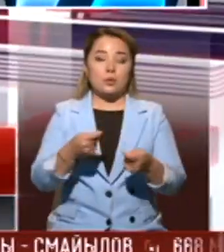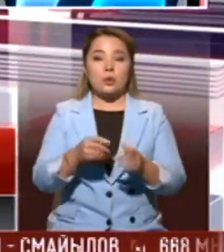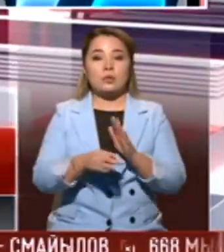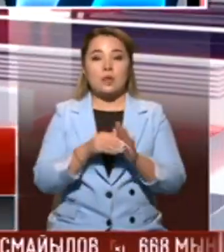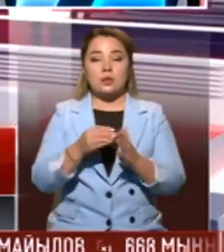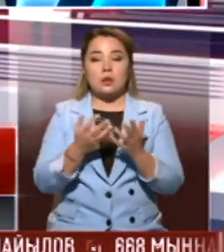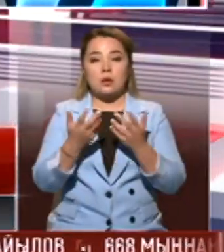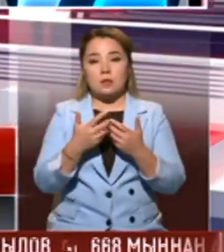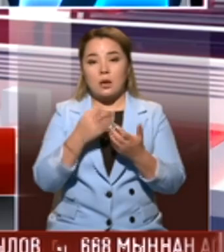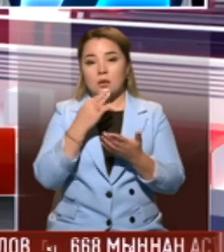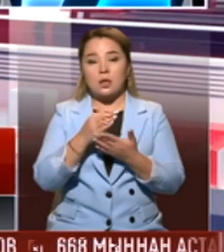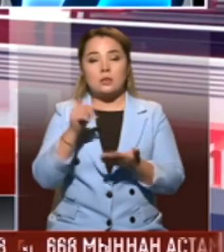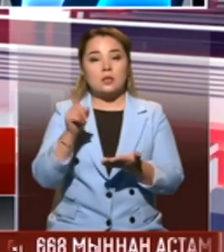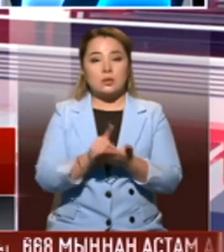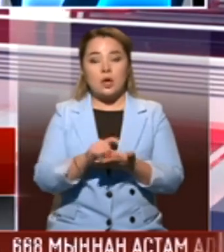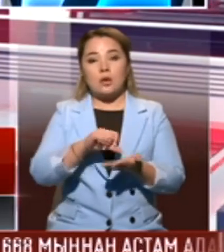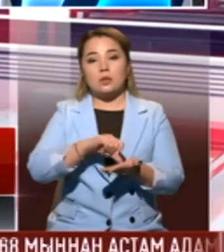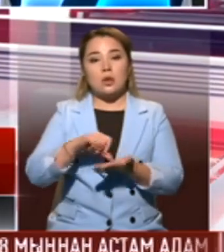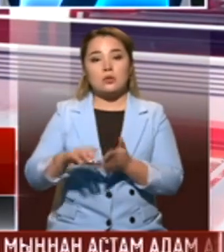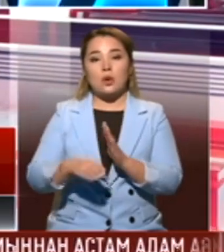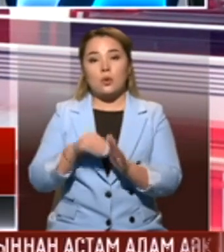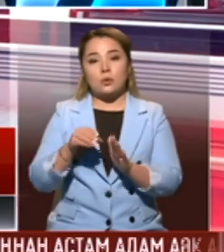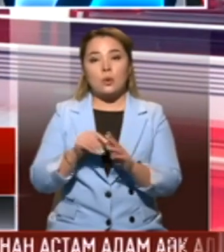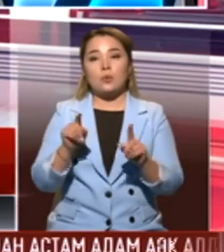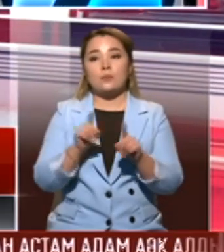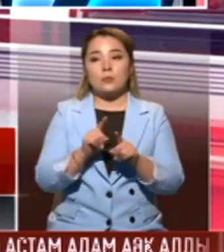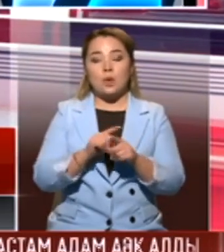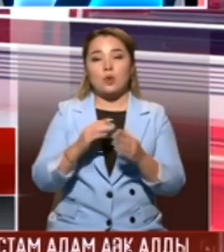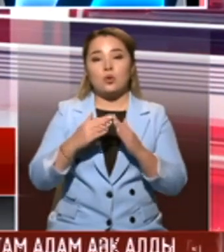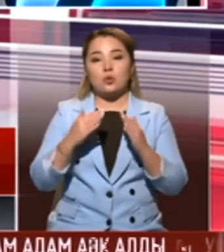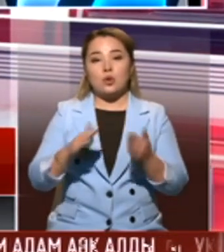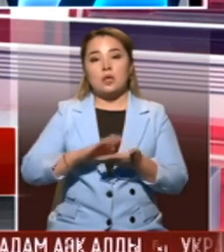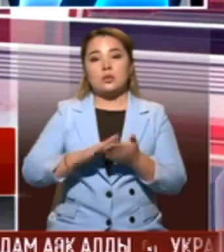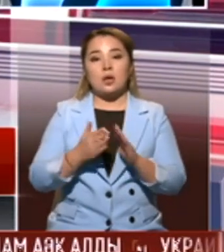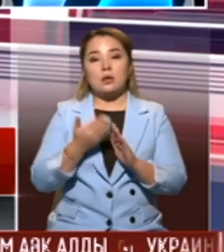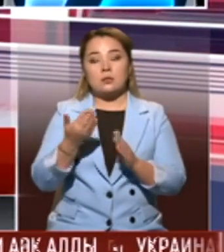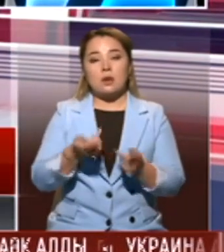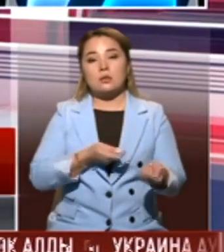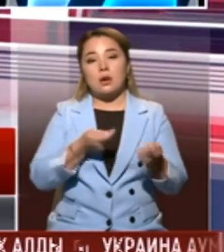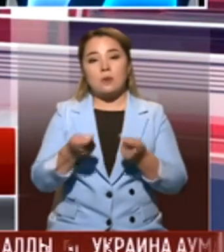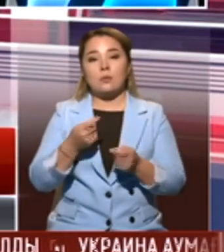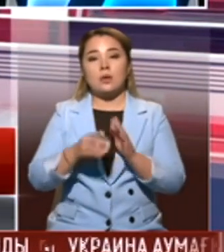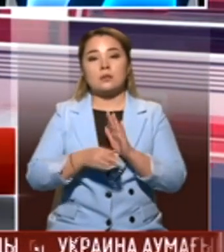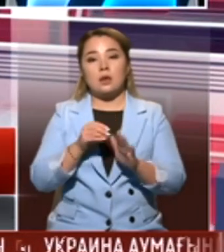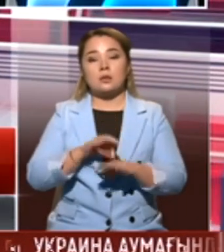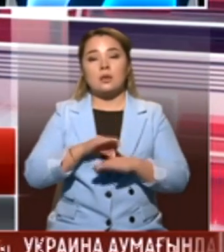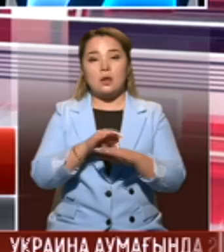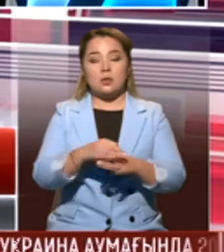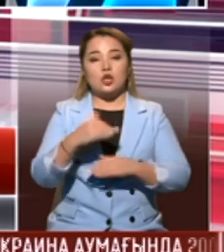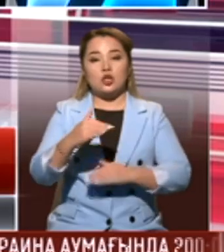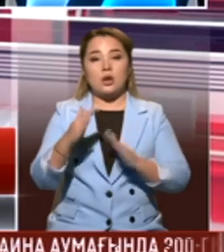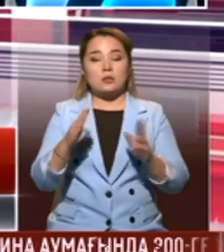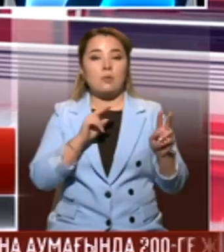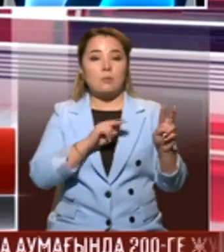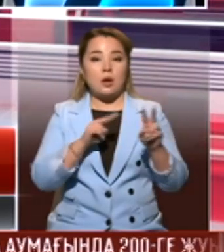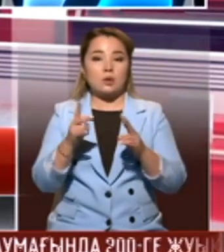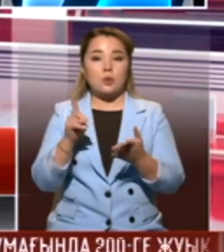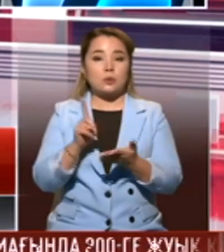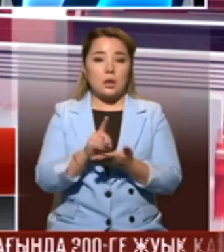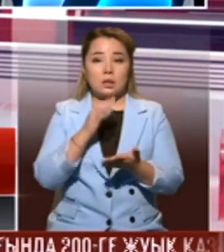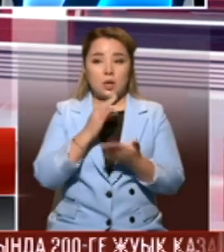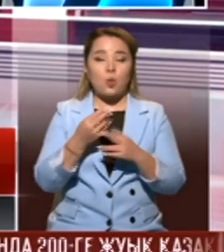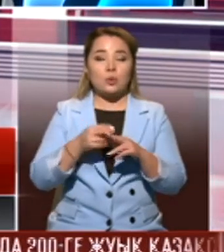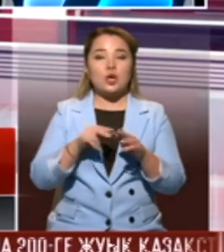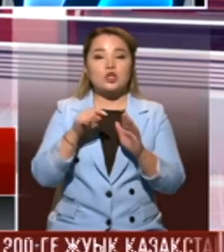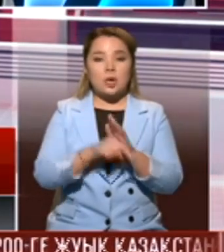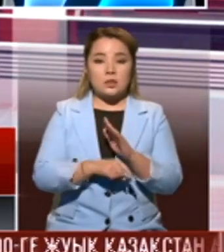дауыстарды санау кезінде тиісті сайлау учаскесінің дауыс беруге арналған үй жайында болуға, тасымалданатын сайлау жәшігін бақылап жүруге керек десеңіз, иә. Соның